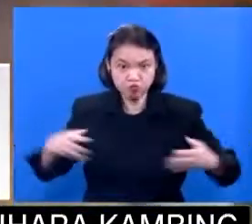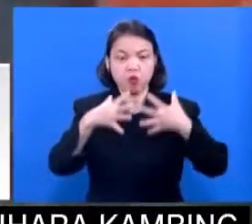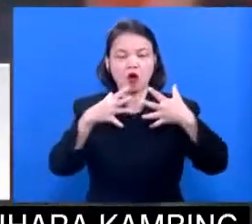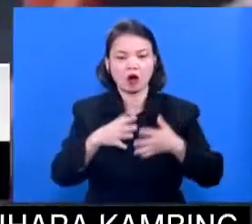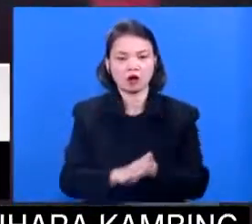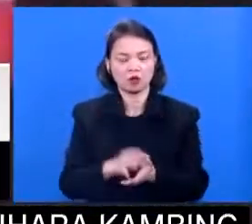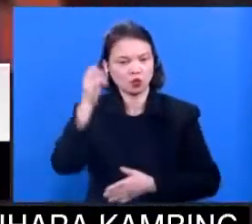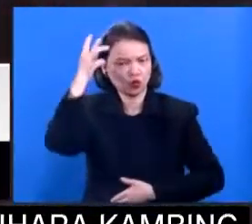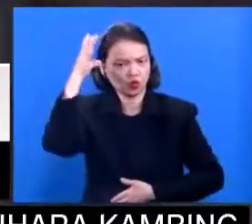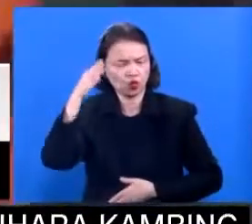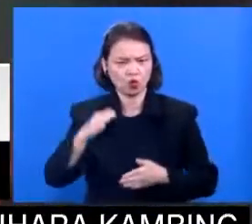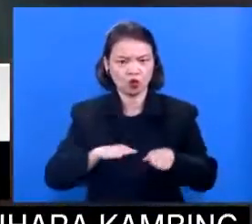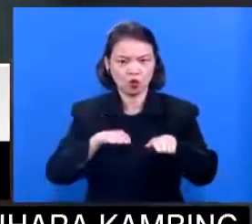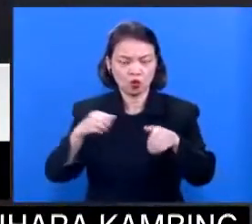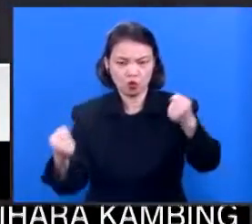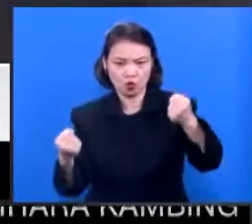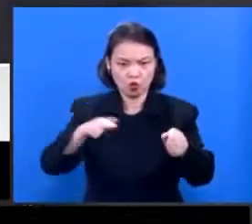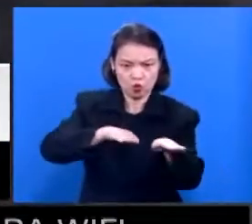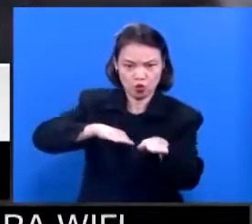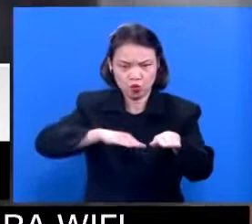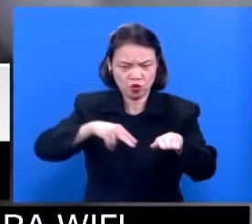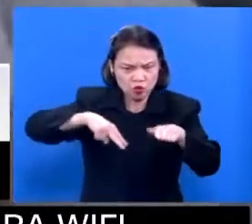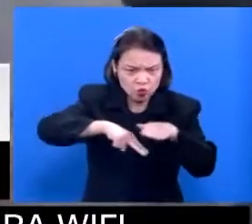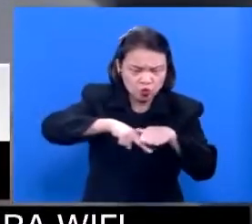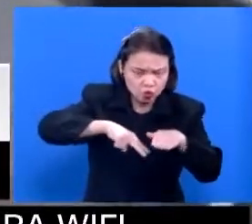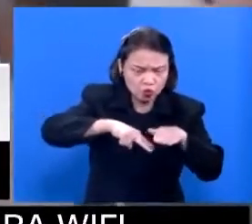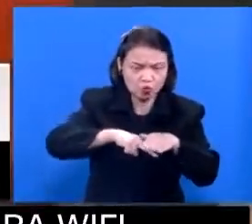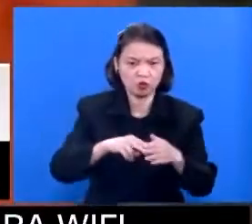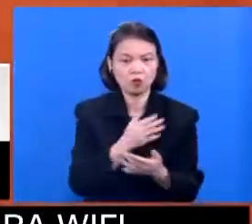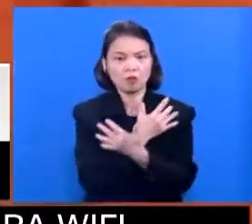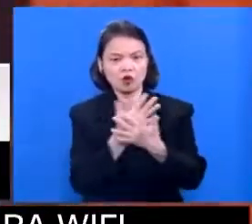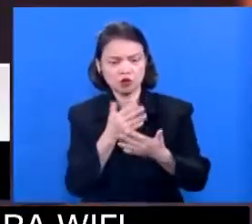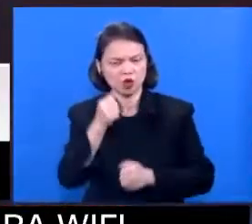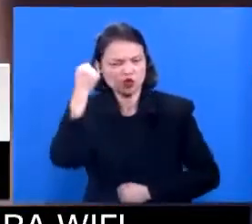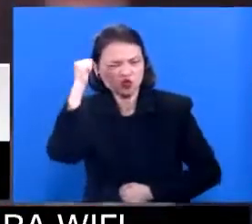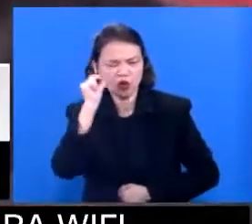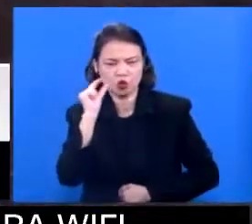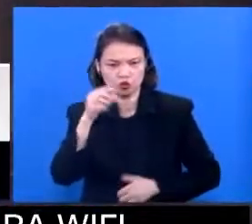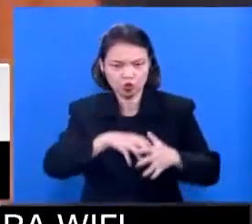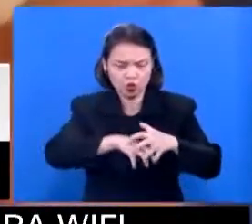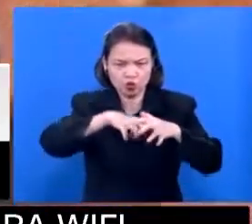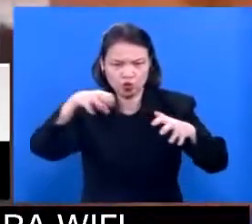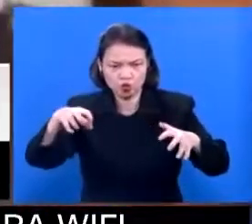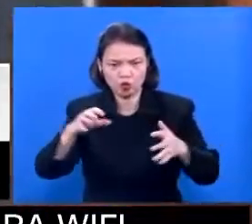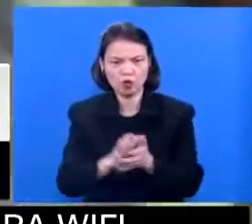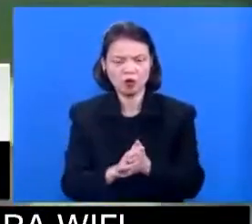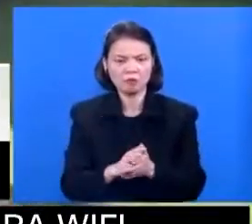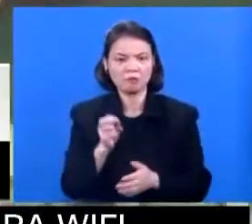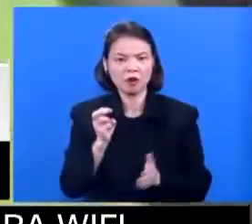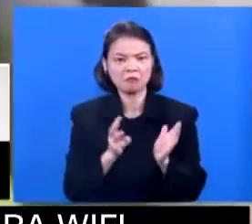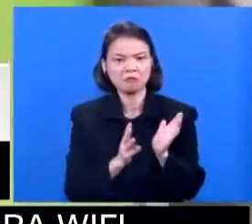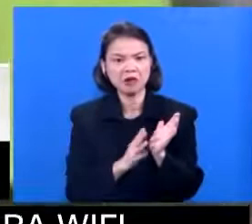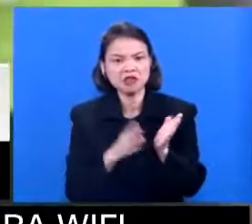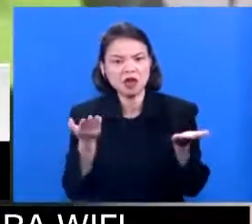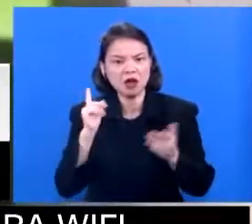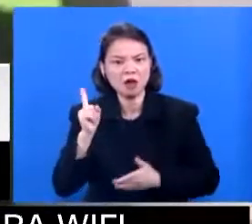truk trailer terjepit di dalam kabin. Polisi dan warga setempat kesulitan mengeluarkan korban karena kondisi truk rusak parah.